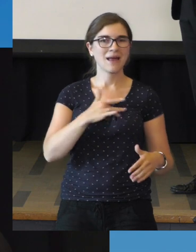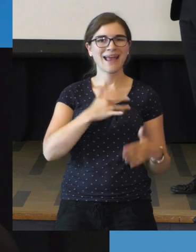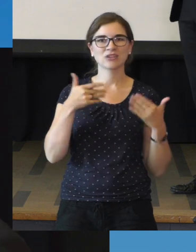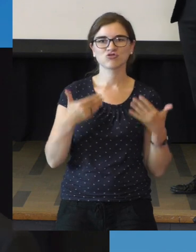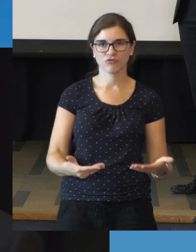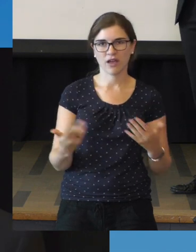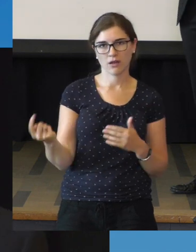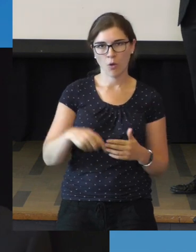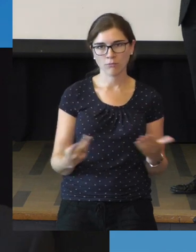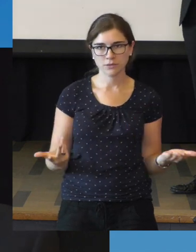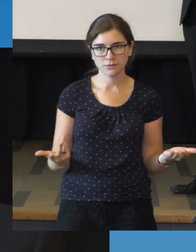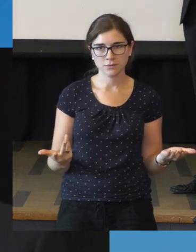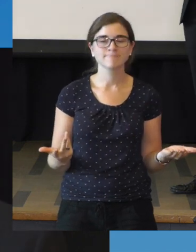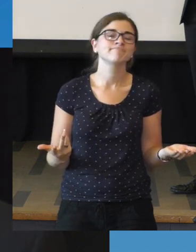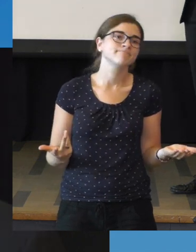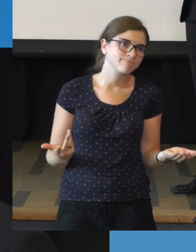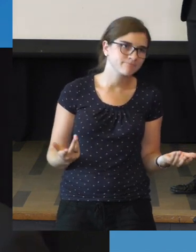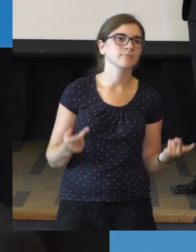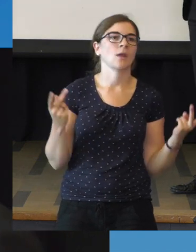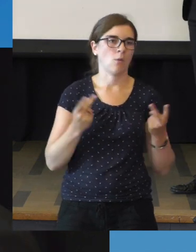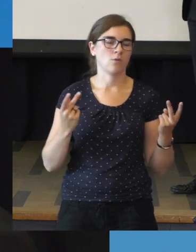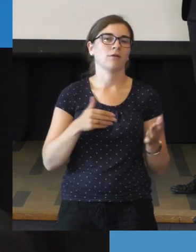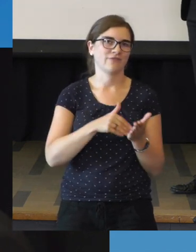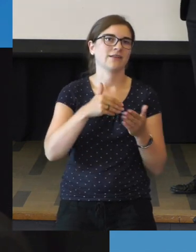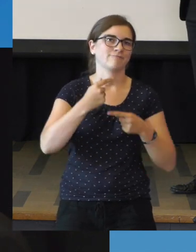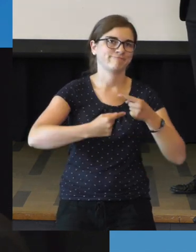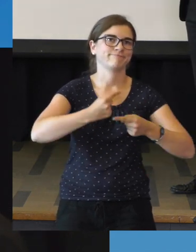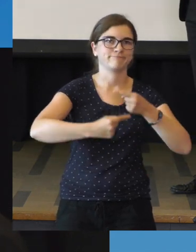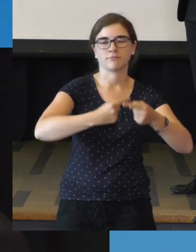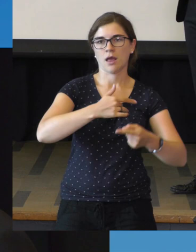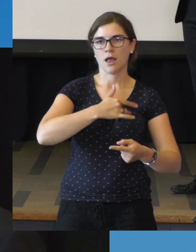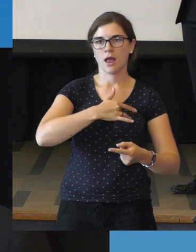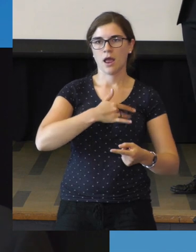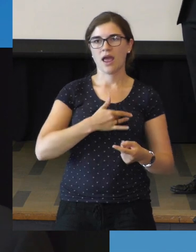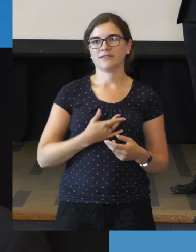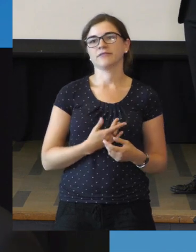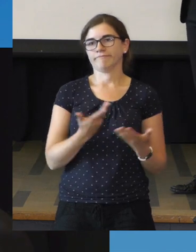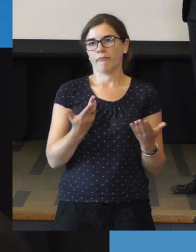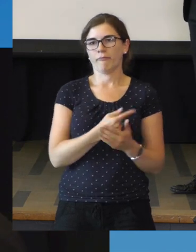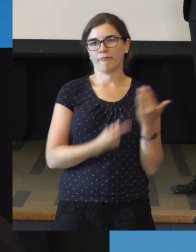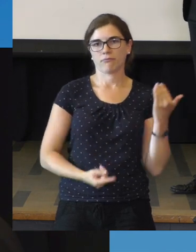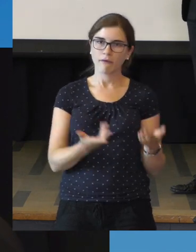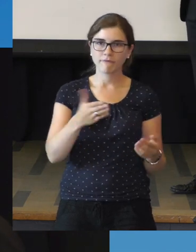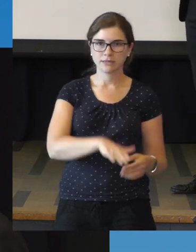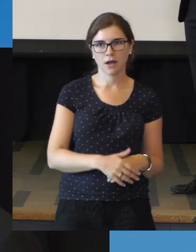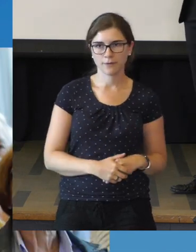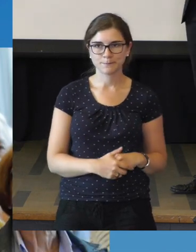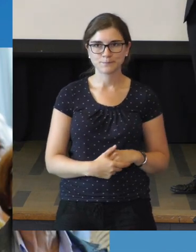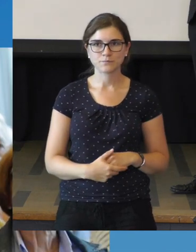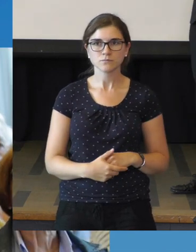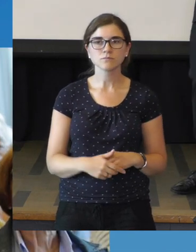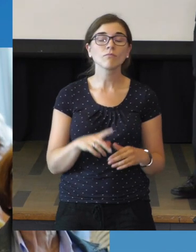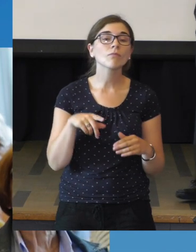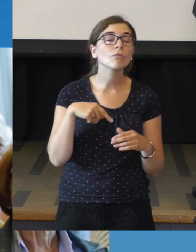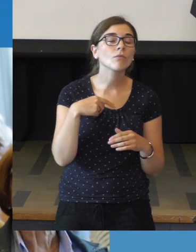den Patienten, bis hin eben, dass im weiteren Zustand auch das Herz versagen kann. Wir können